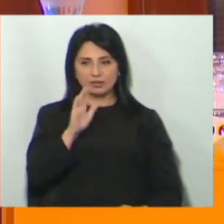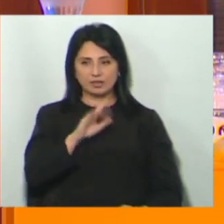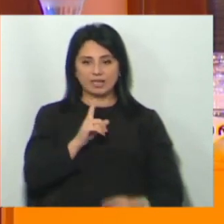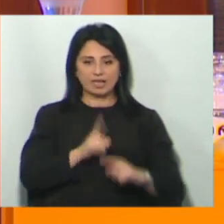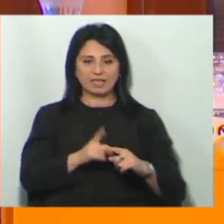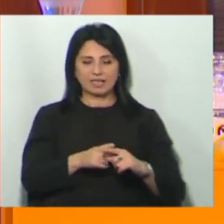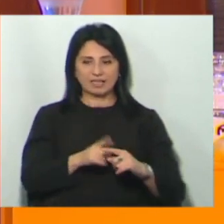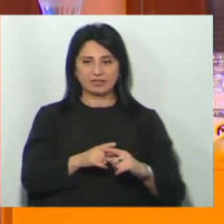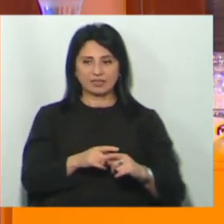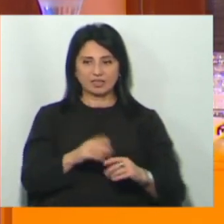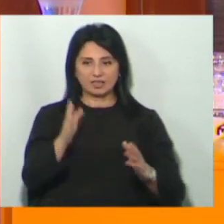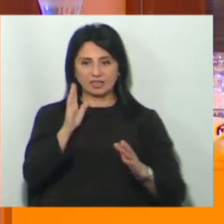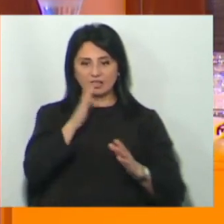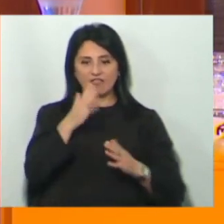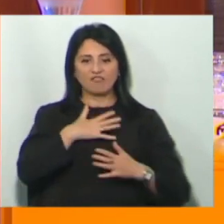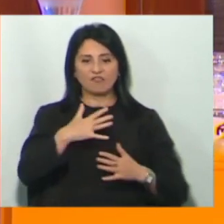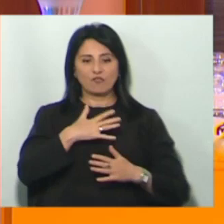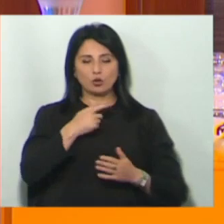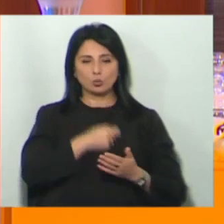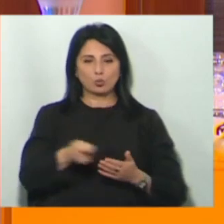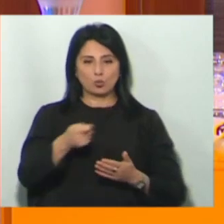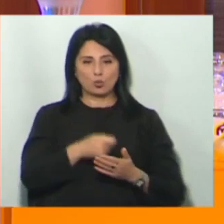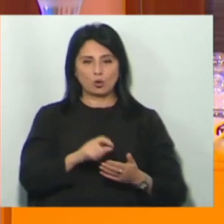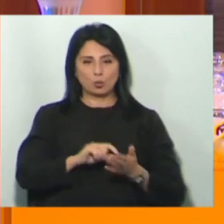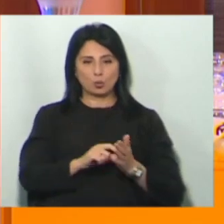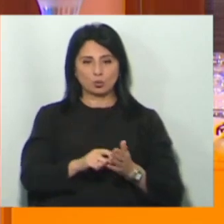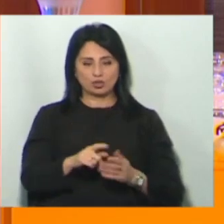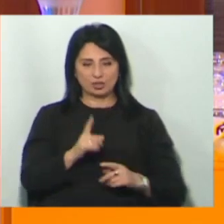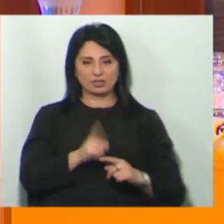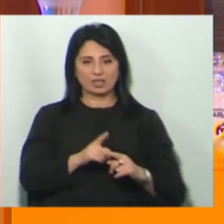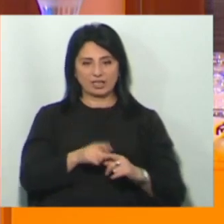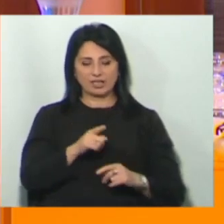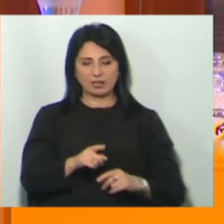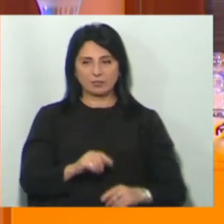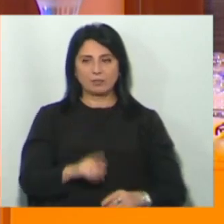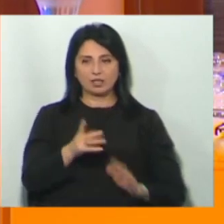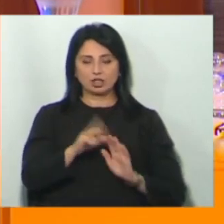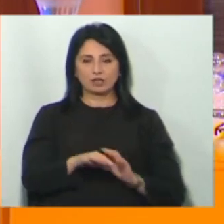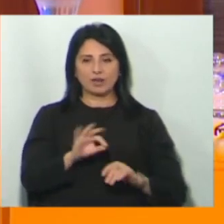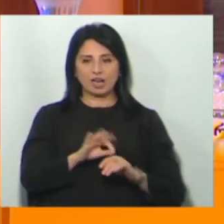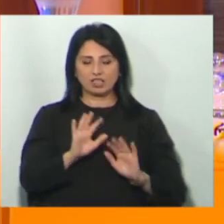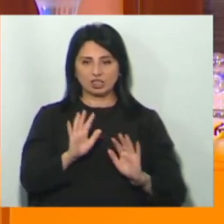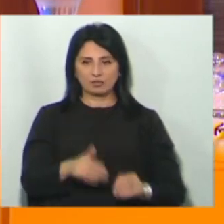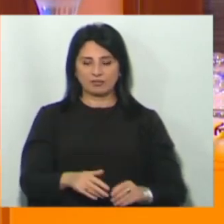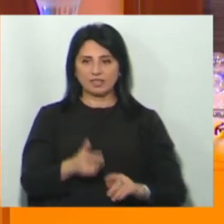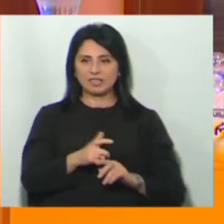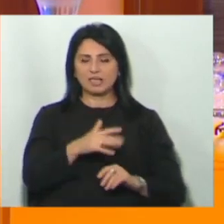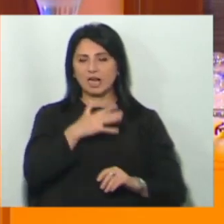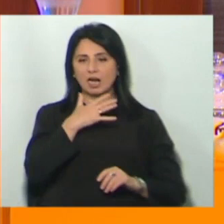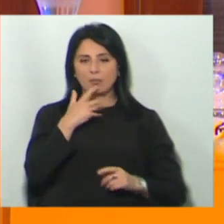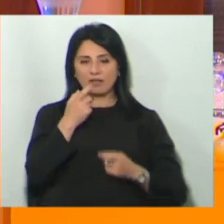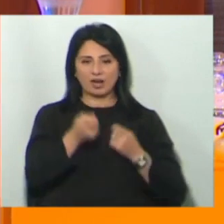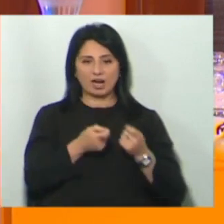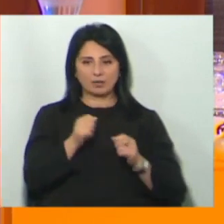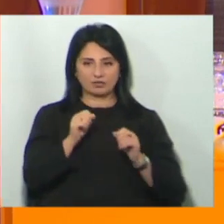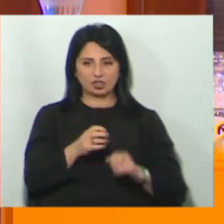დაგვავიწყდეს რკინა, როგორც ჟანგბადის მიმტანი ყველა უჯრედთან და ქსოვილთან, მათ შორის კანის შემთხვევაში. Ძალიან ბევრი